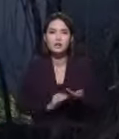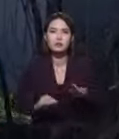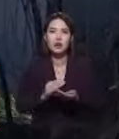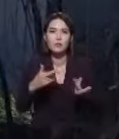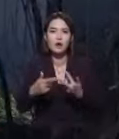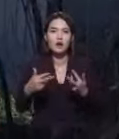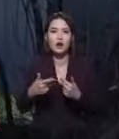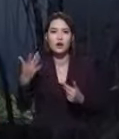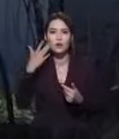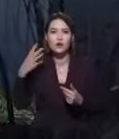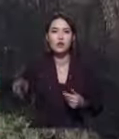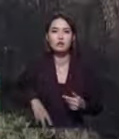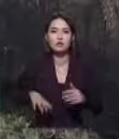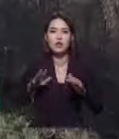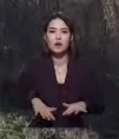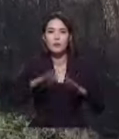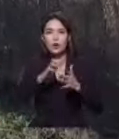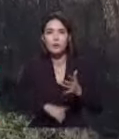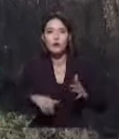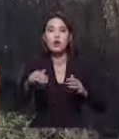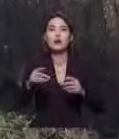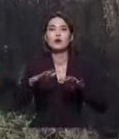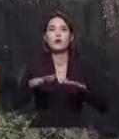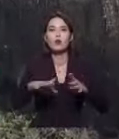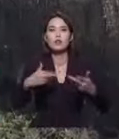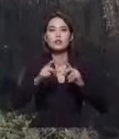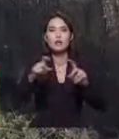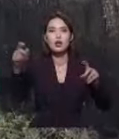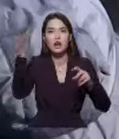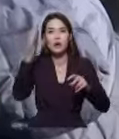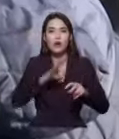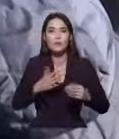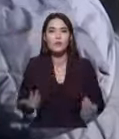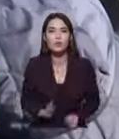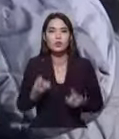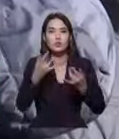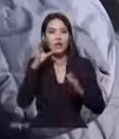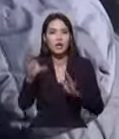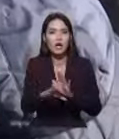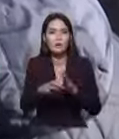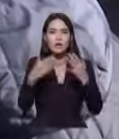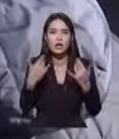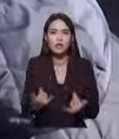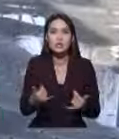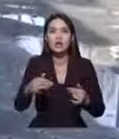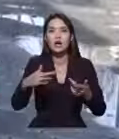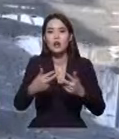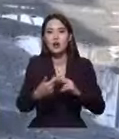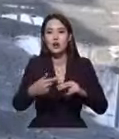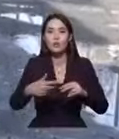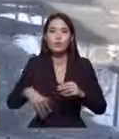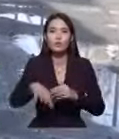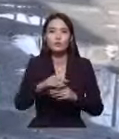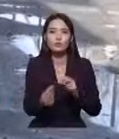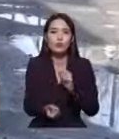Әуелі расымен де үйлерді бұзып, орнына мектеп салмақшы болған. Бірақ тұрғындардың талабын ескере отырып, білім ордасының орнын ауыстырыпты. Тіпті тар жолды